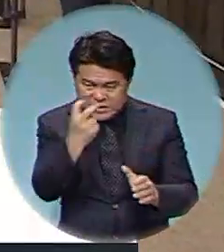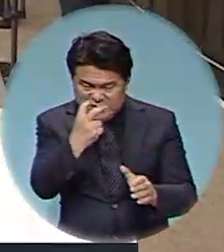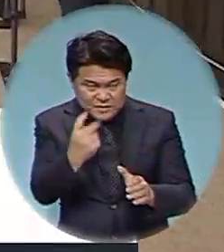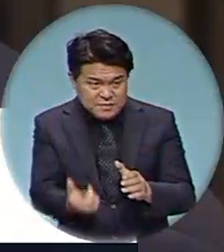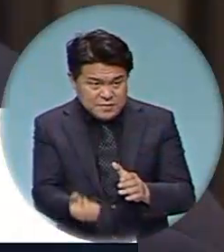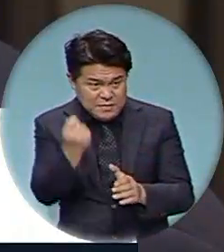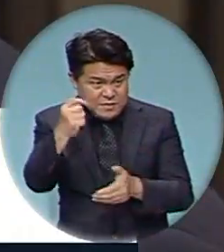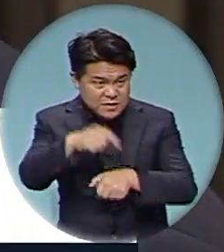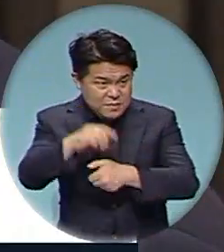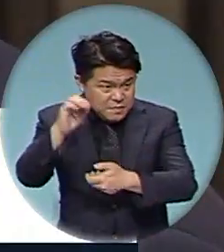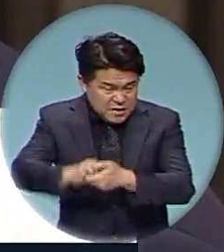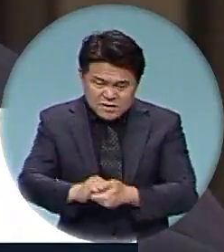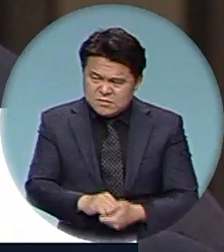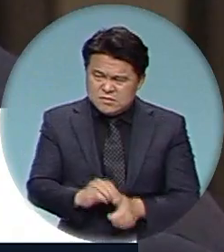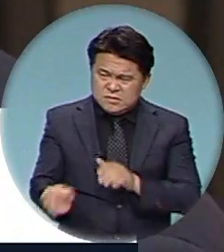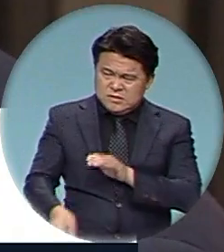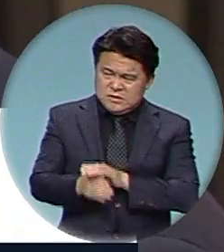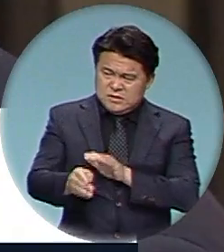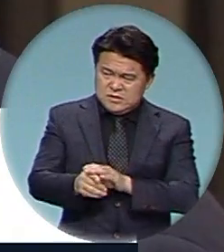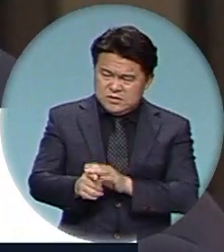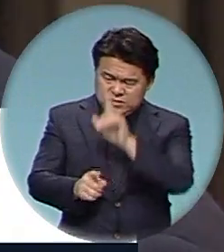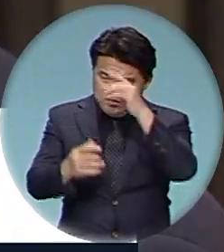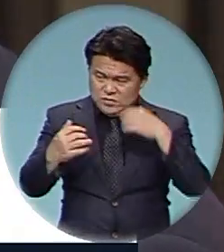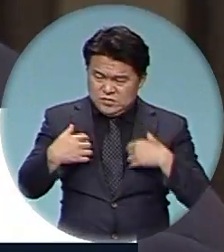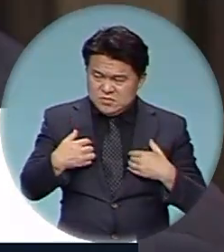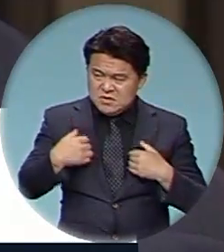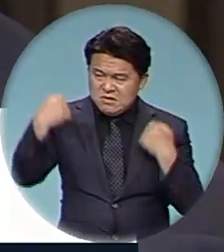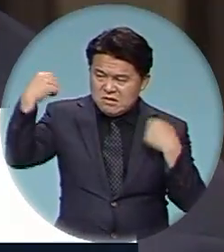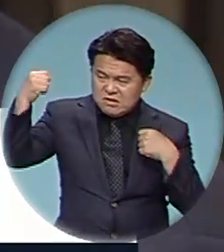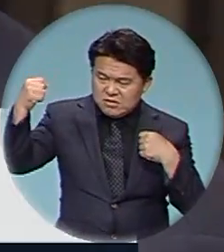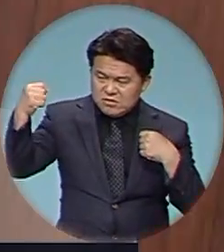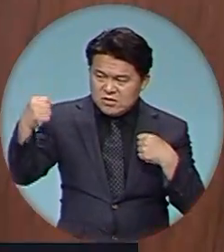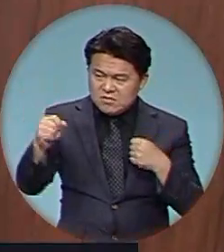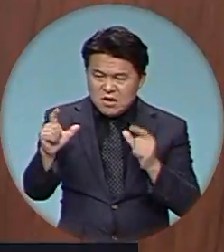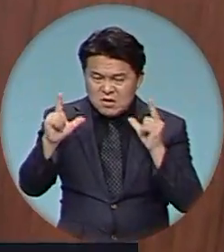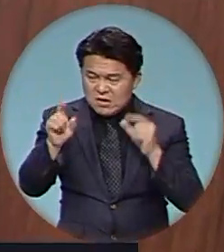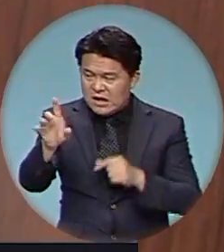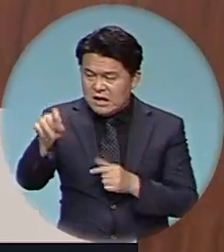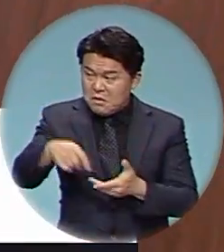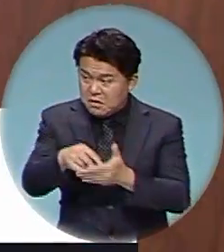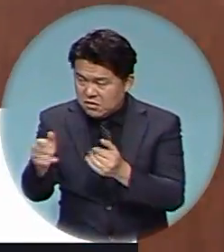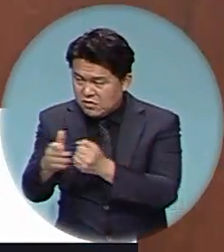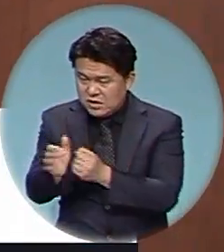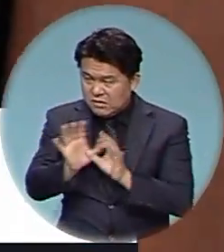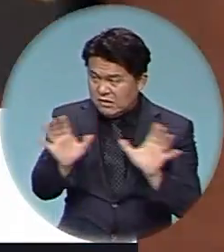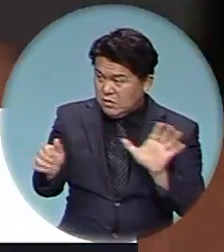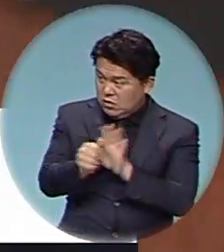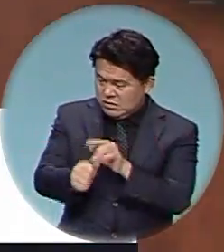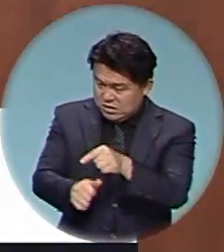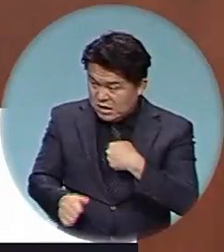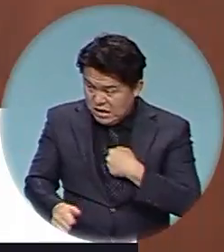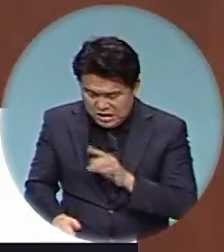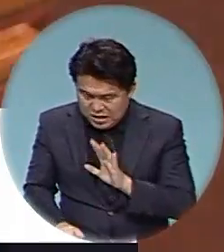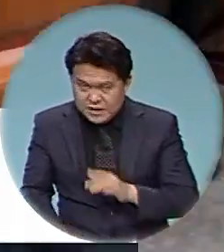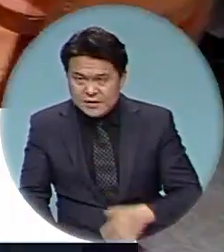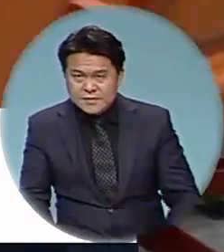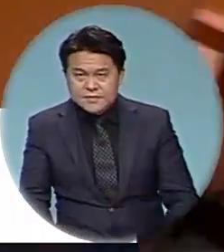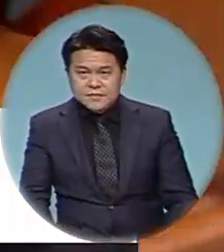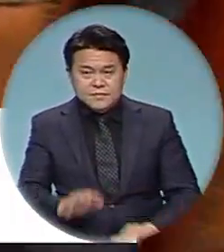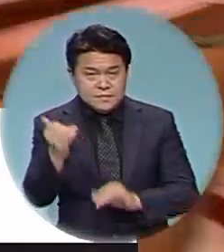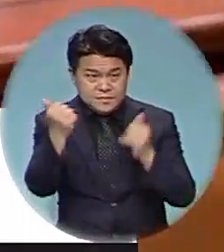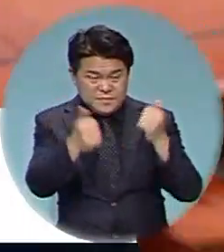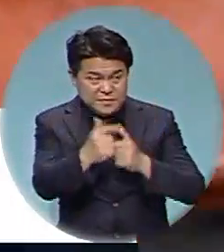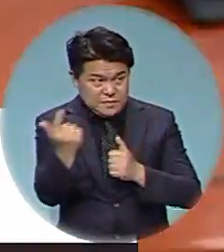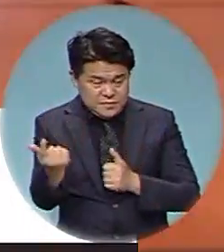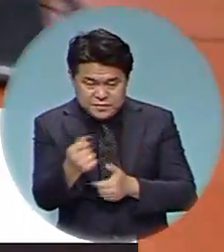심사라며 정부 여당에 들러리 서진 않을 것이라고 강조했습니다. 국회 예산결산특위는 오후에 예산안 조정 소위를